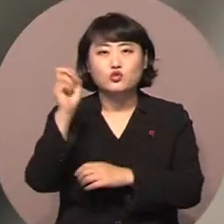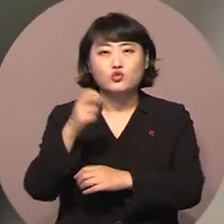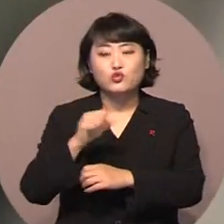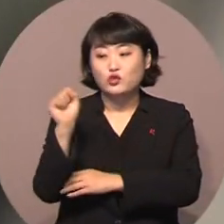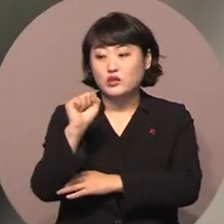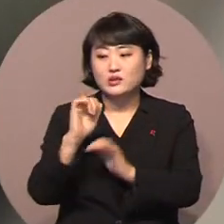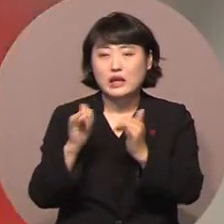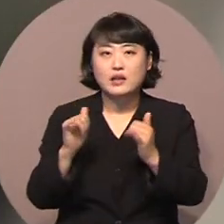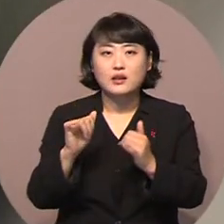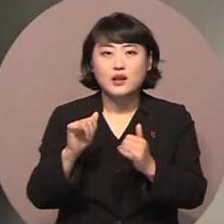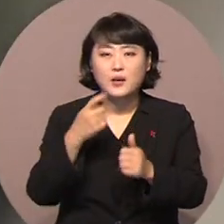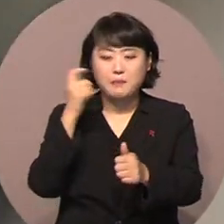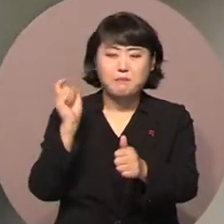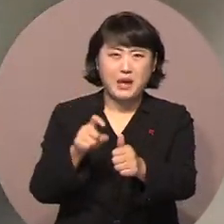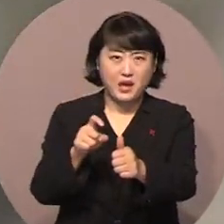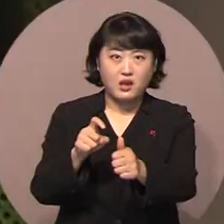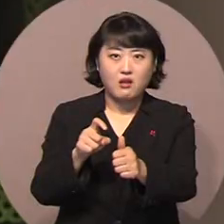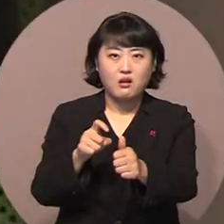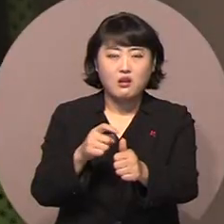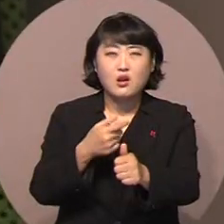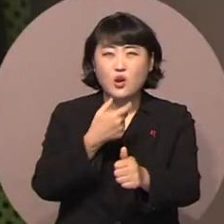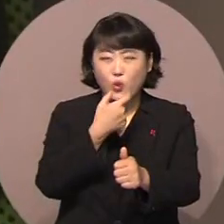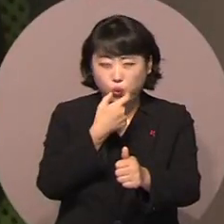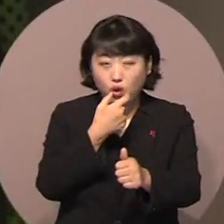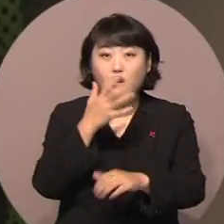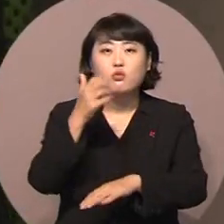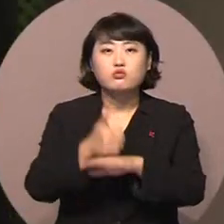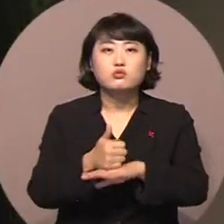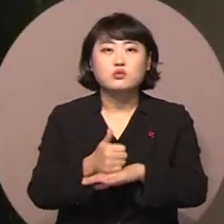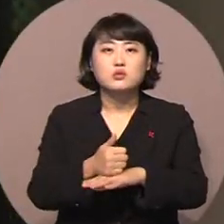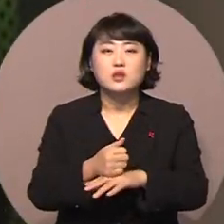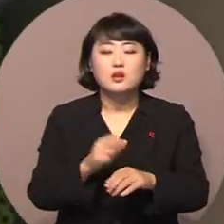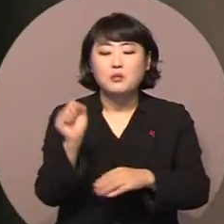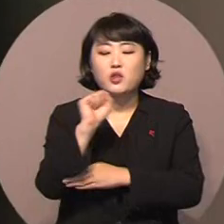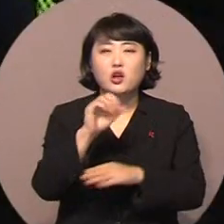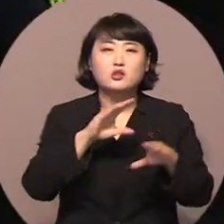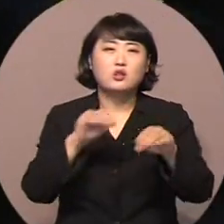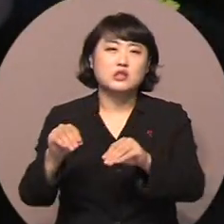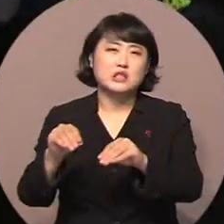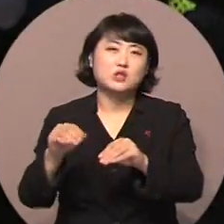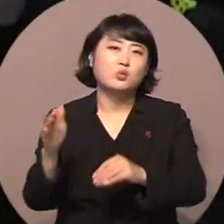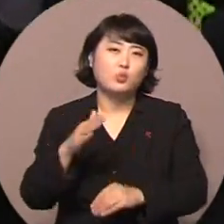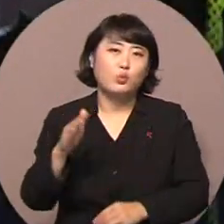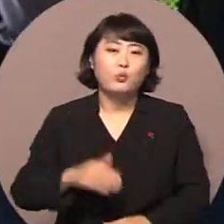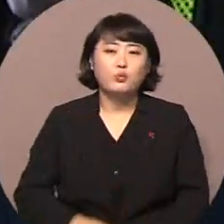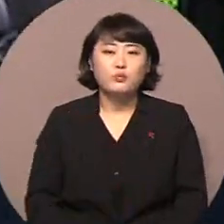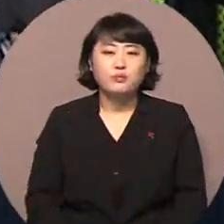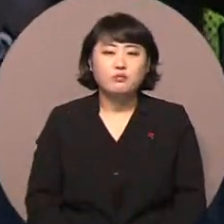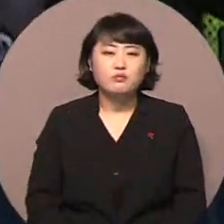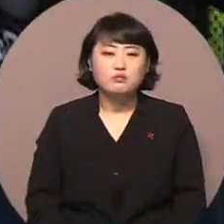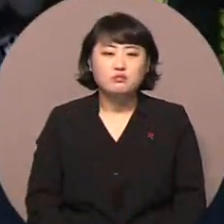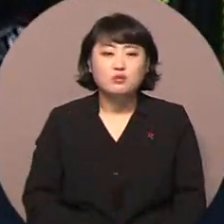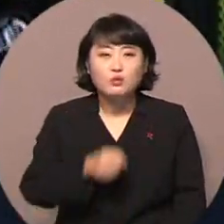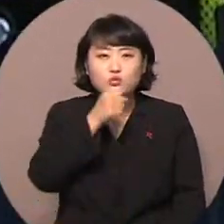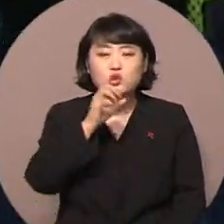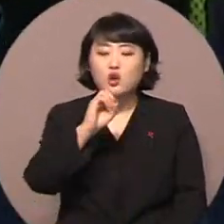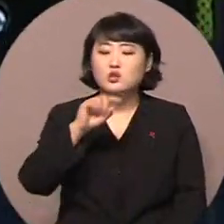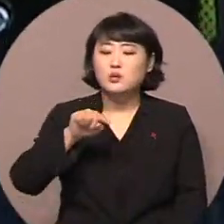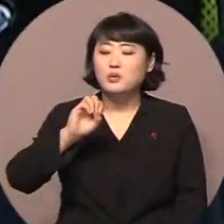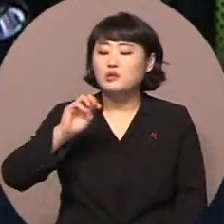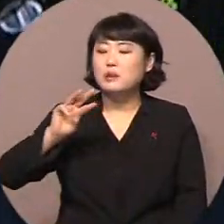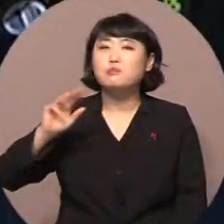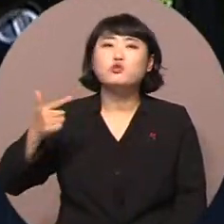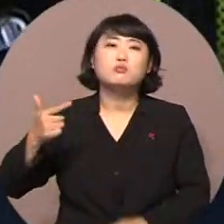단속에 걸립니다. 음주 측정기로 확인해보니 면허 정지 수준입니다. 지금 수치가 0.036이